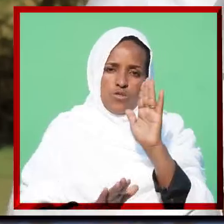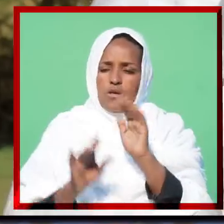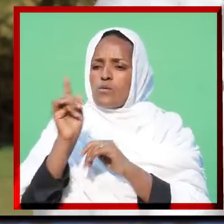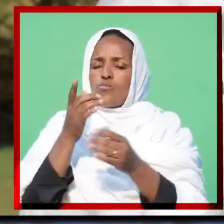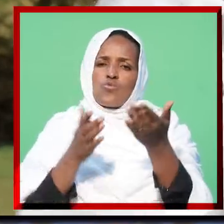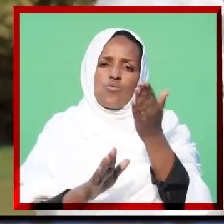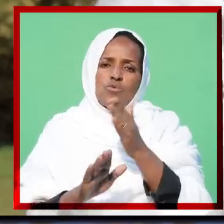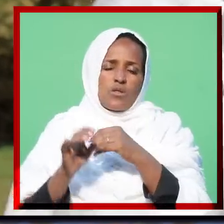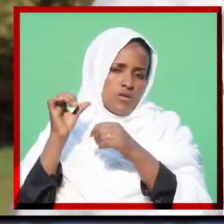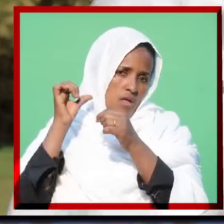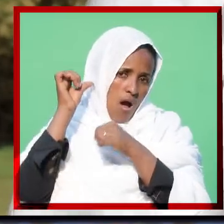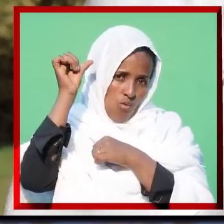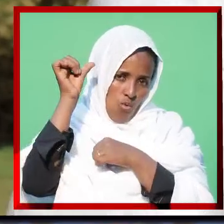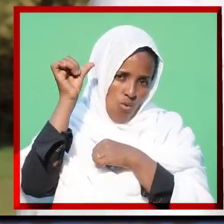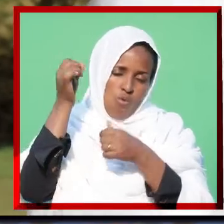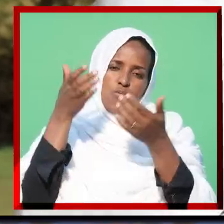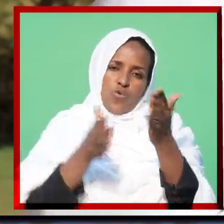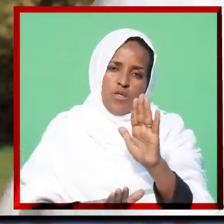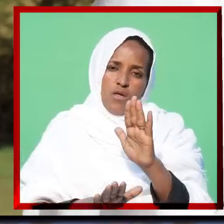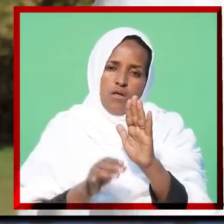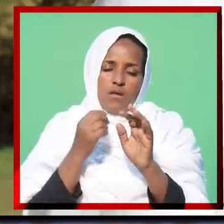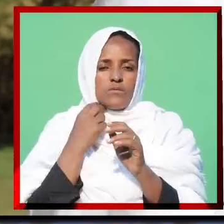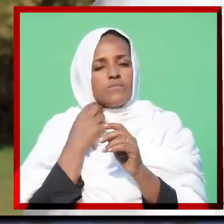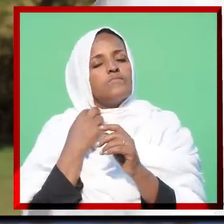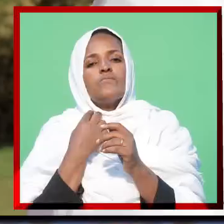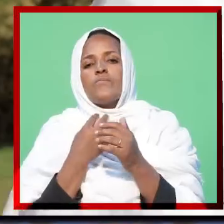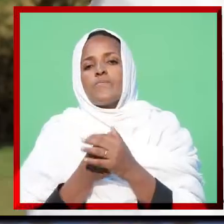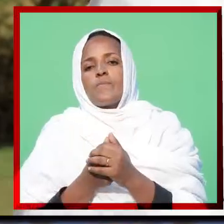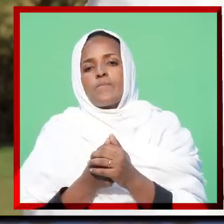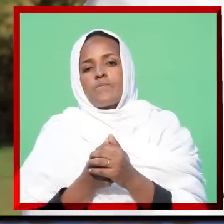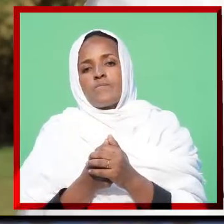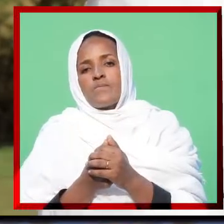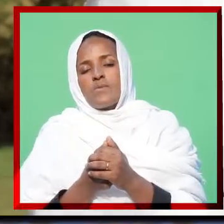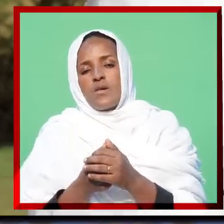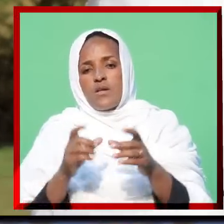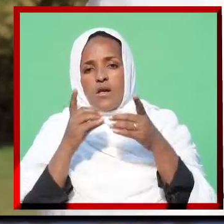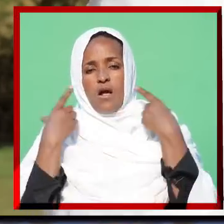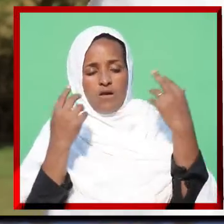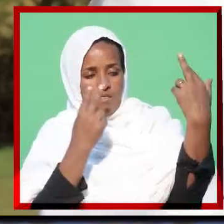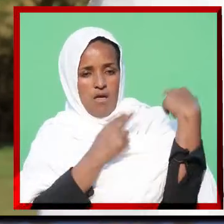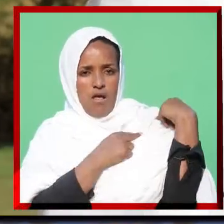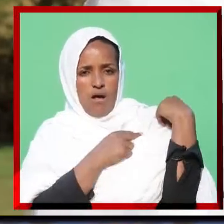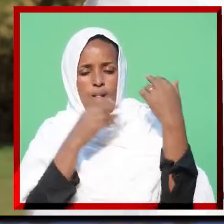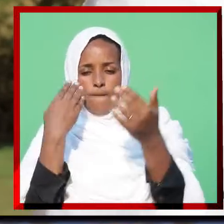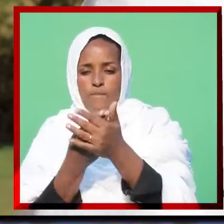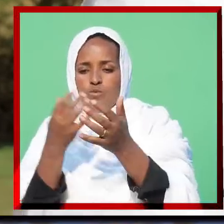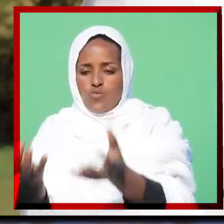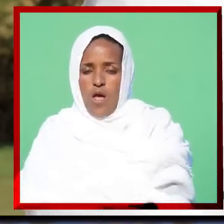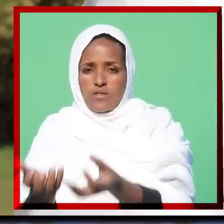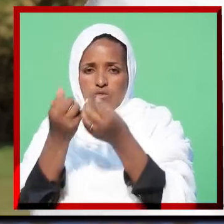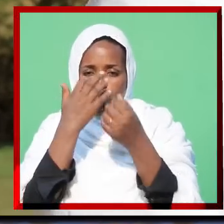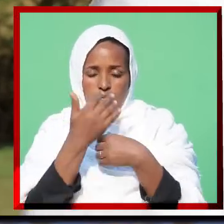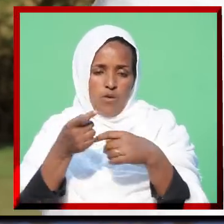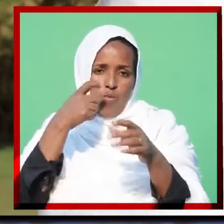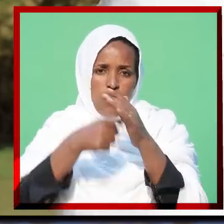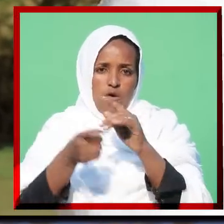ምን ሆኖ ሞታል ታንቆ ሞተ የካህናት አለቆችም ብሩን አንስተው የደም ዋጋ